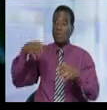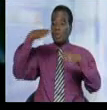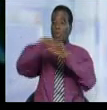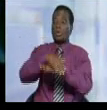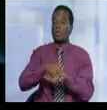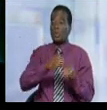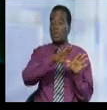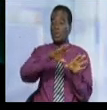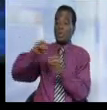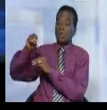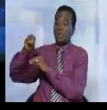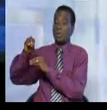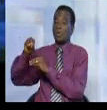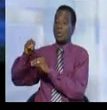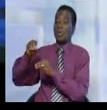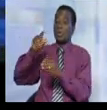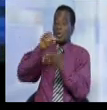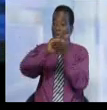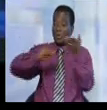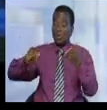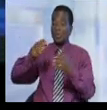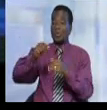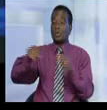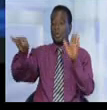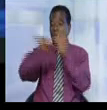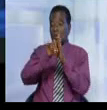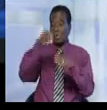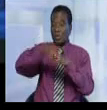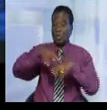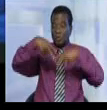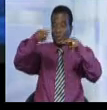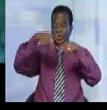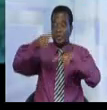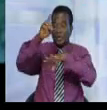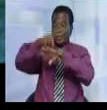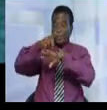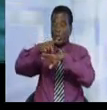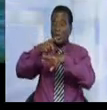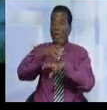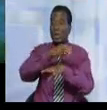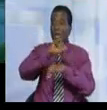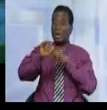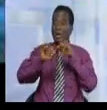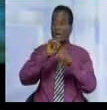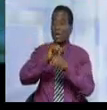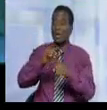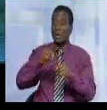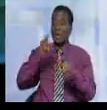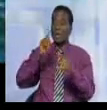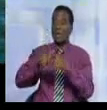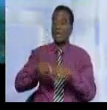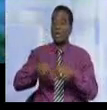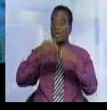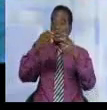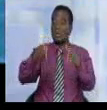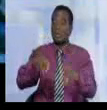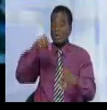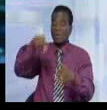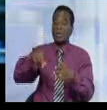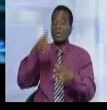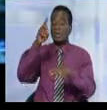son embargo imposé en 2005 sur la vente des diamants du pays. L'instance internationale visant à assurer que